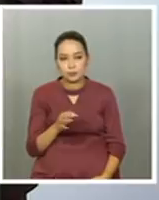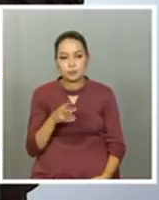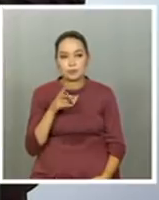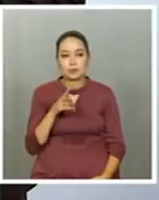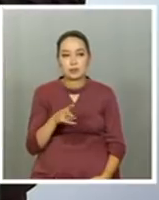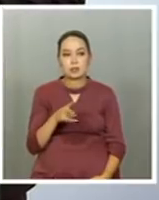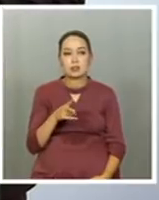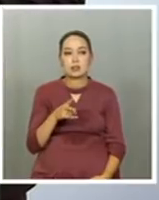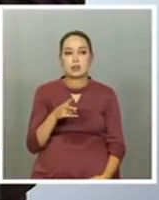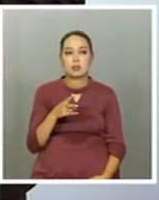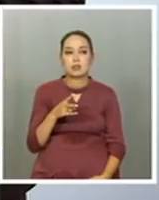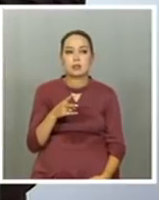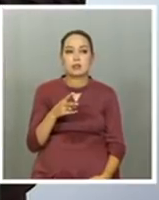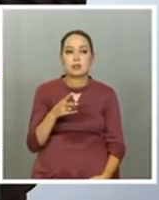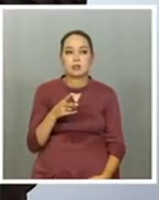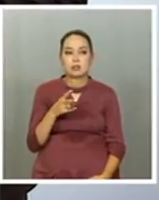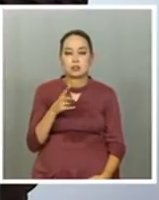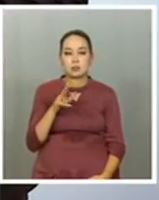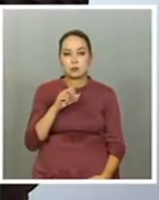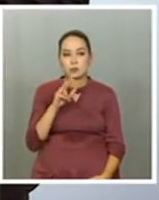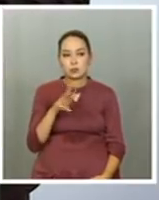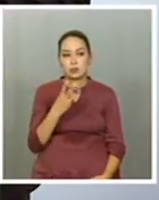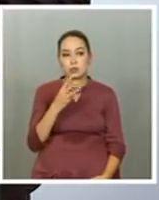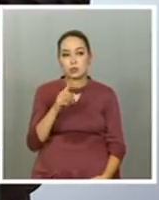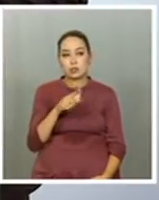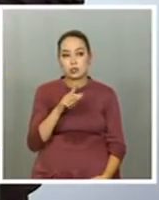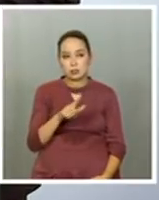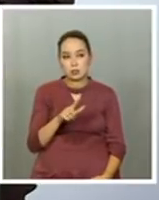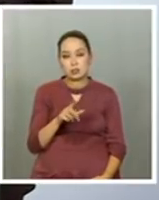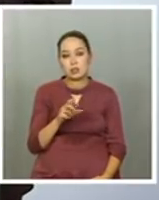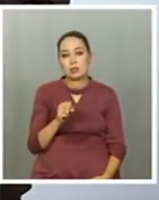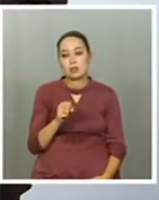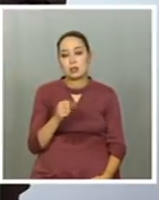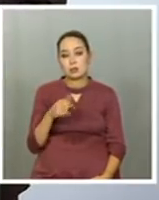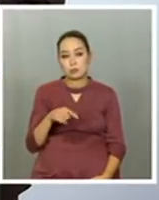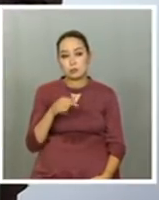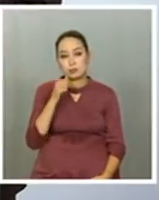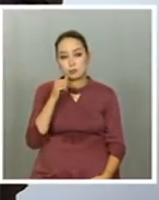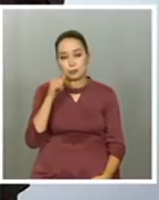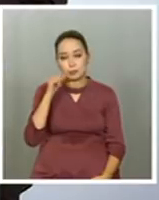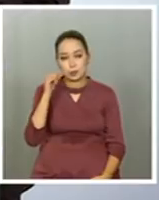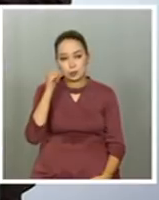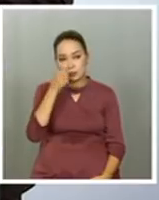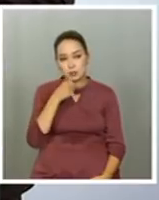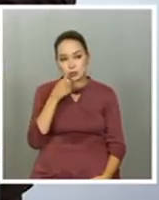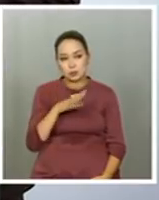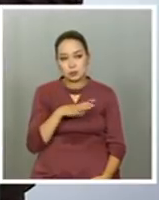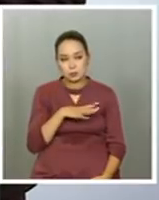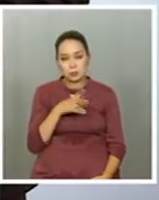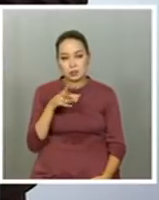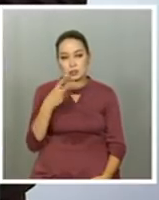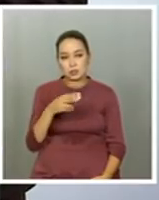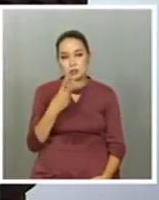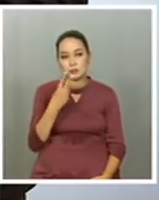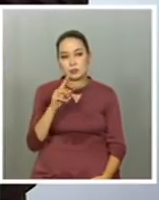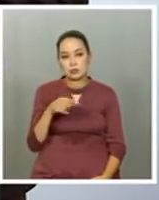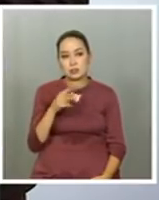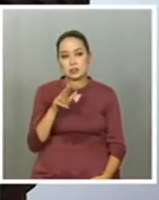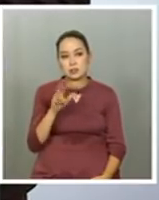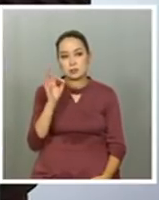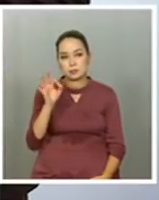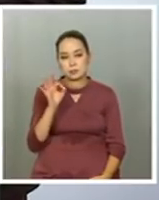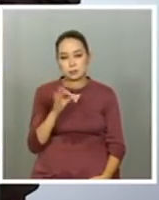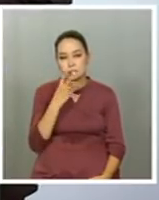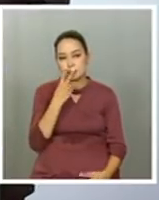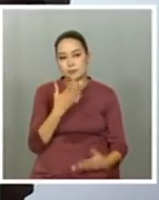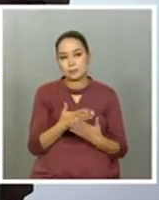2019-да 3,3 пайыз. Ал биылғы жылғы болжам бойынша 2,8 пайыз өсімді көрсетеді